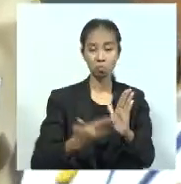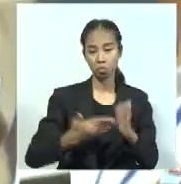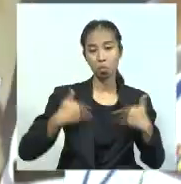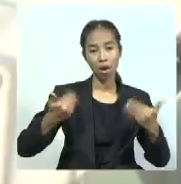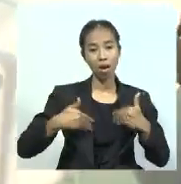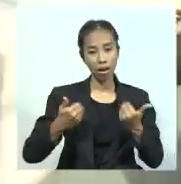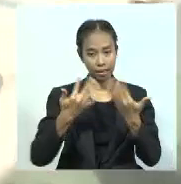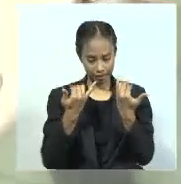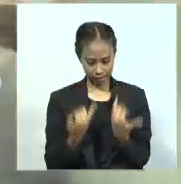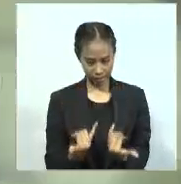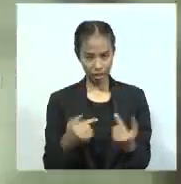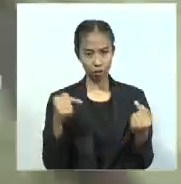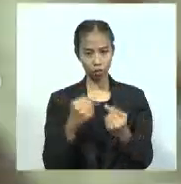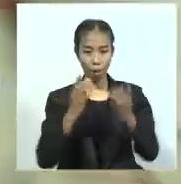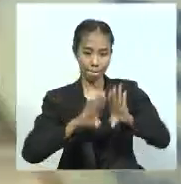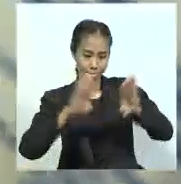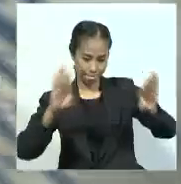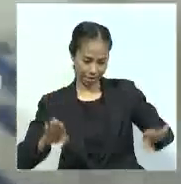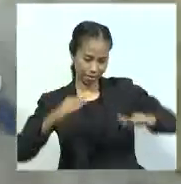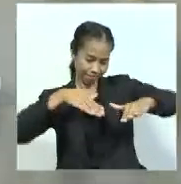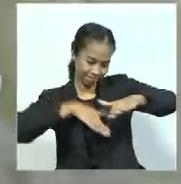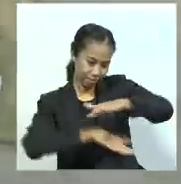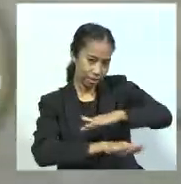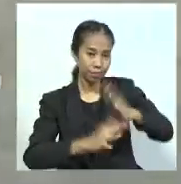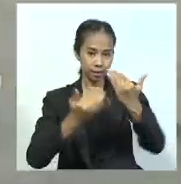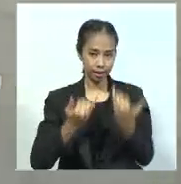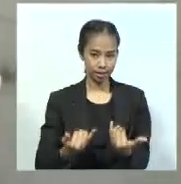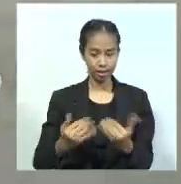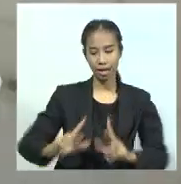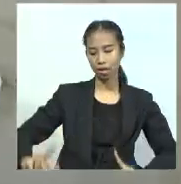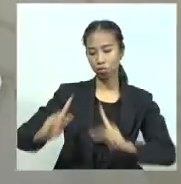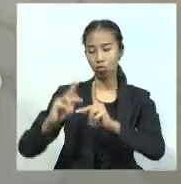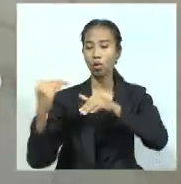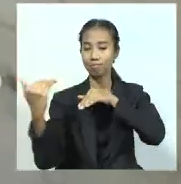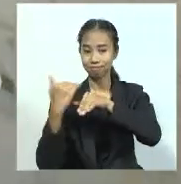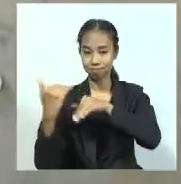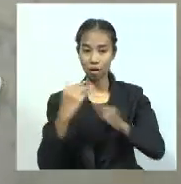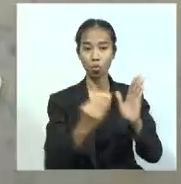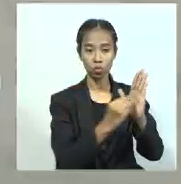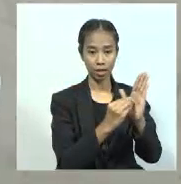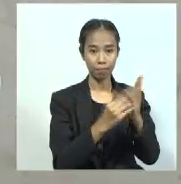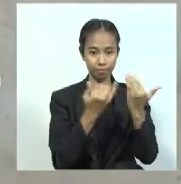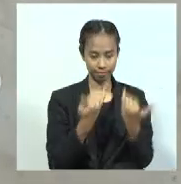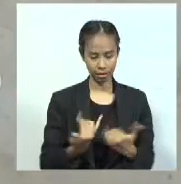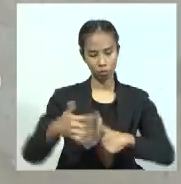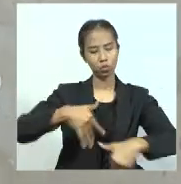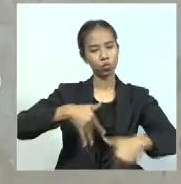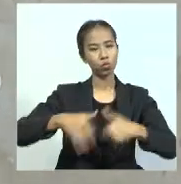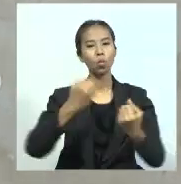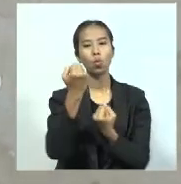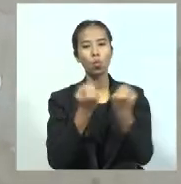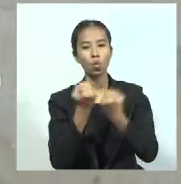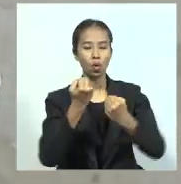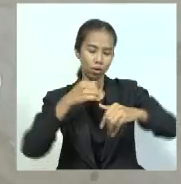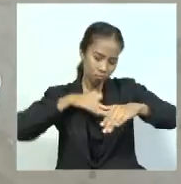างรอดแยกรัชโยธินอย่างเป็นทางการแล้วกระทรวงคมนาคมและกรุงเทพมหานครจะเปิดให้ประชาชนใช้บริการอุโมงค์ทางร